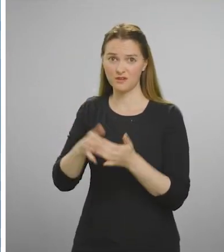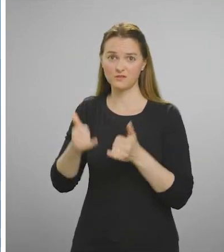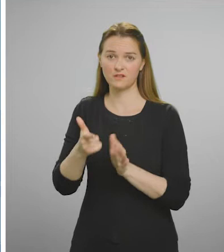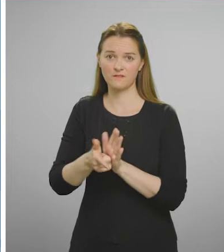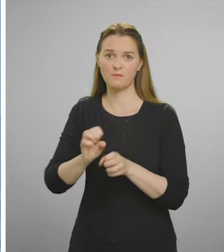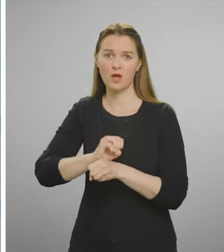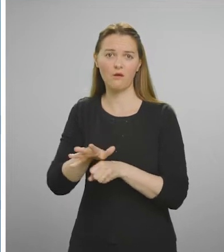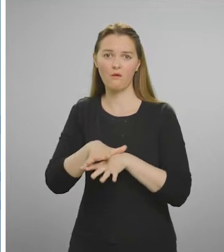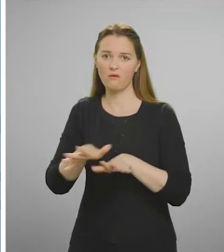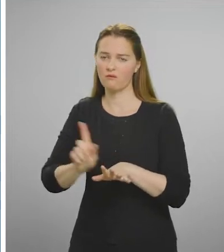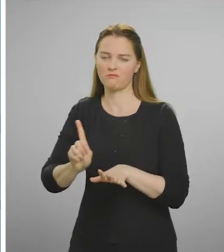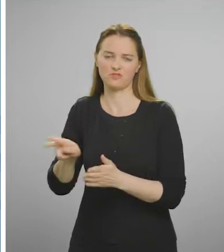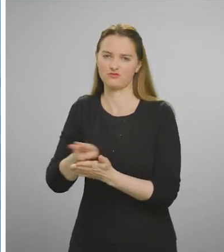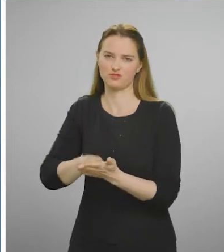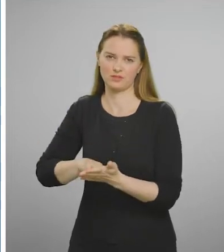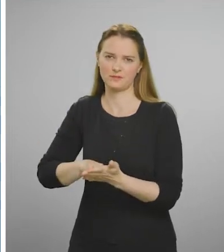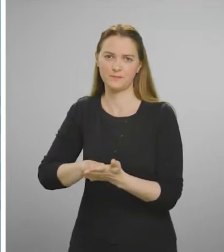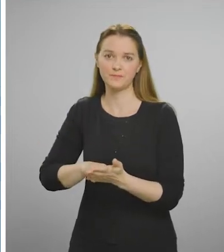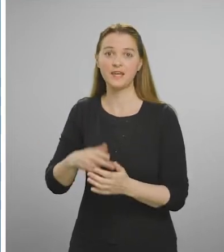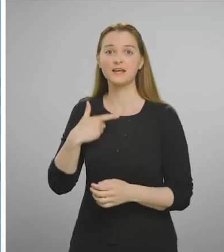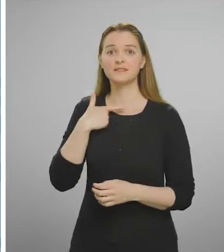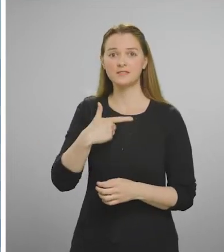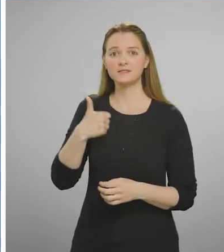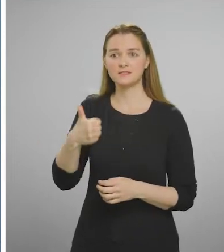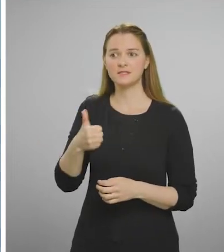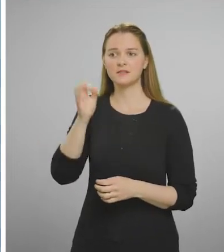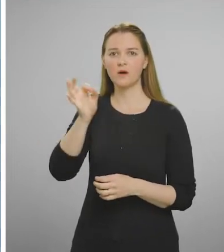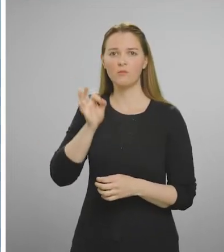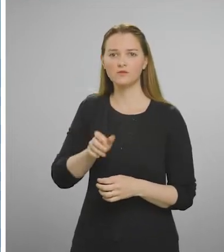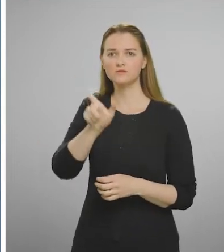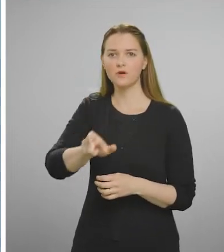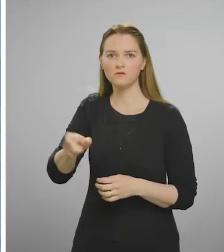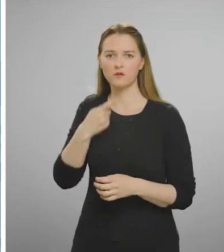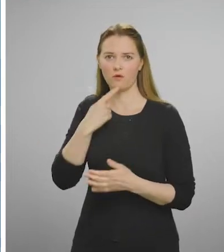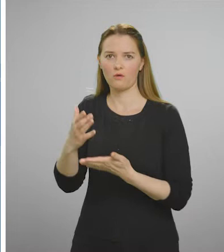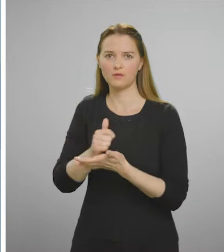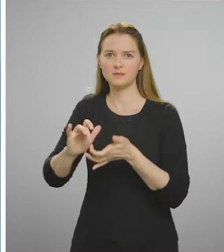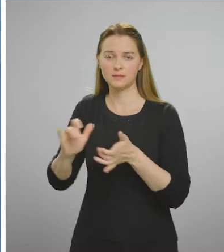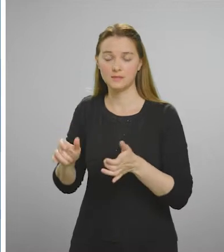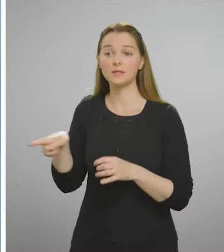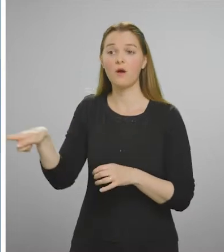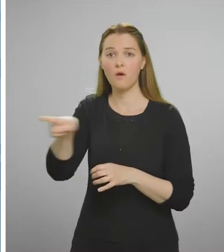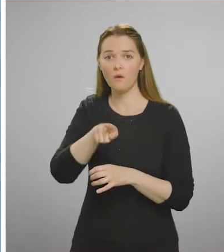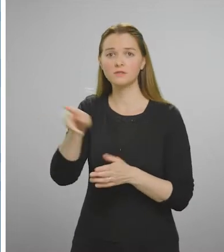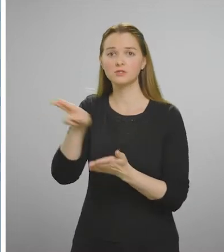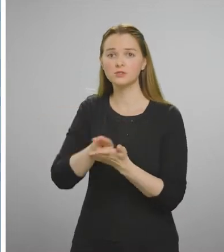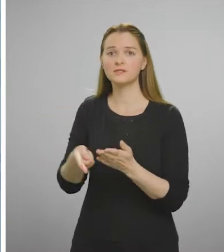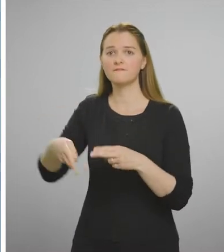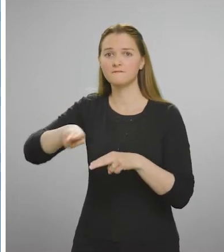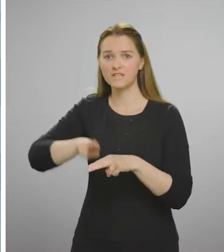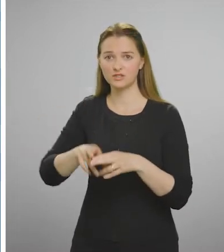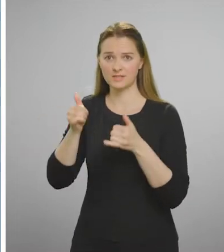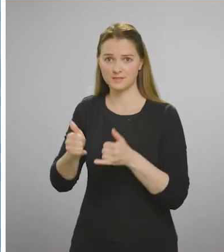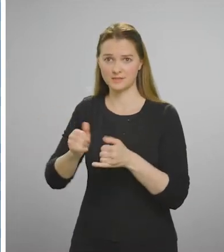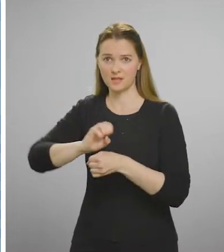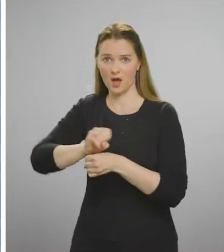knjige. Ipak, 21% pripadnika tzv. Online populacije čitalo je više za vrijeme pandemije nego prije